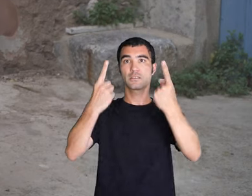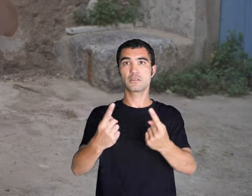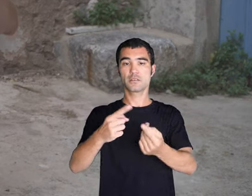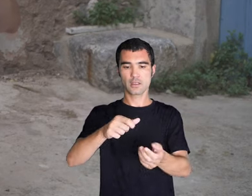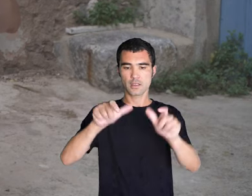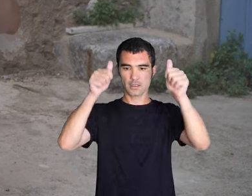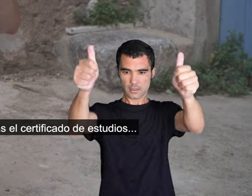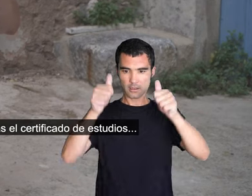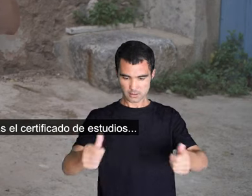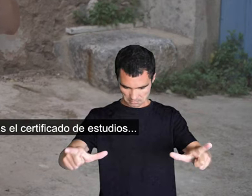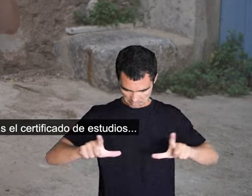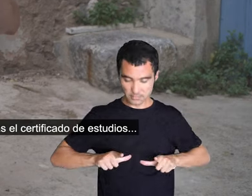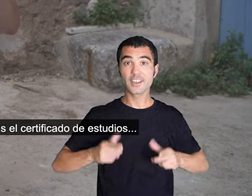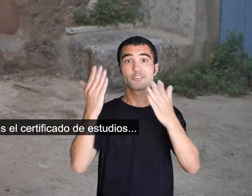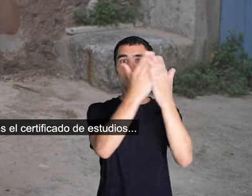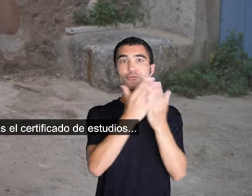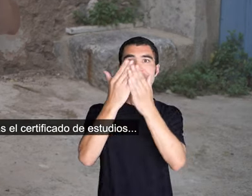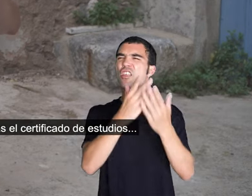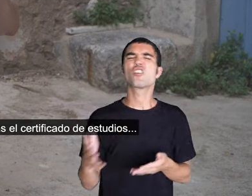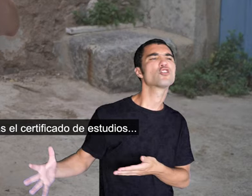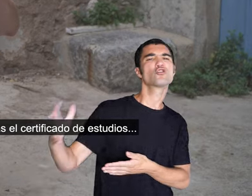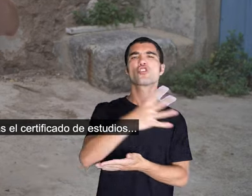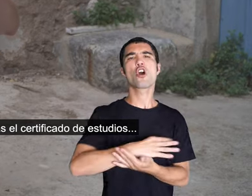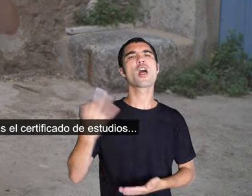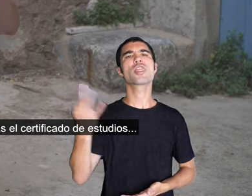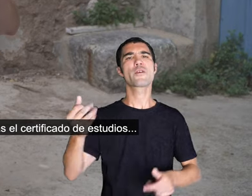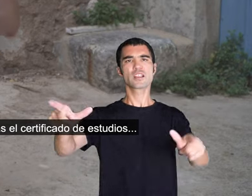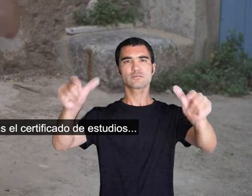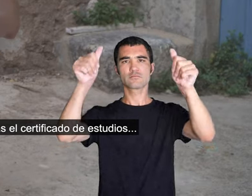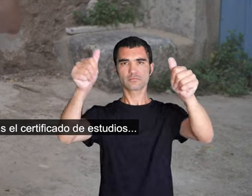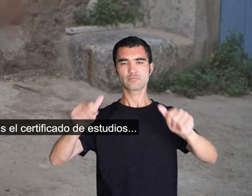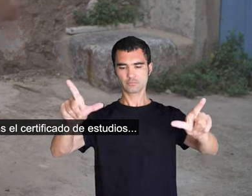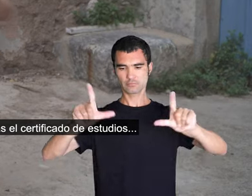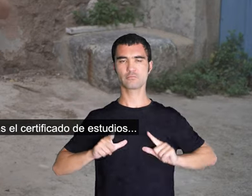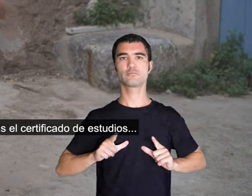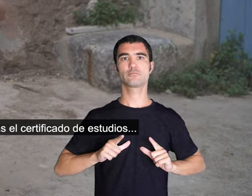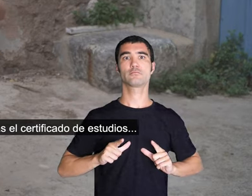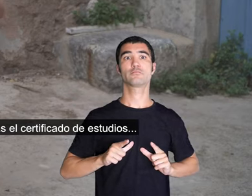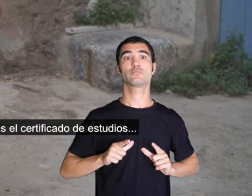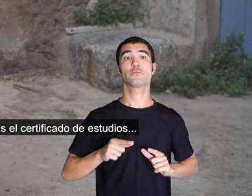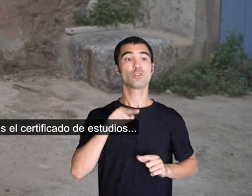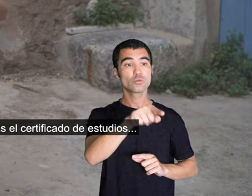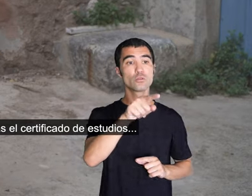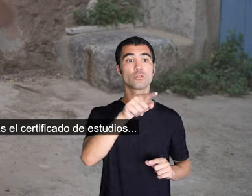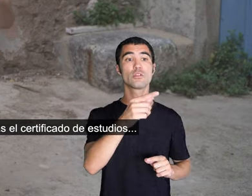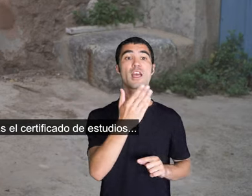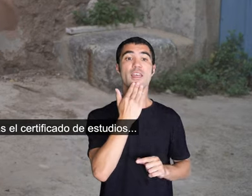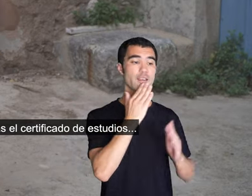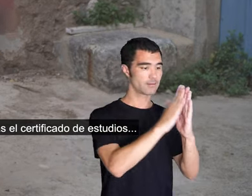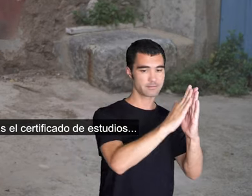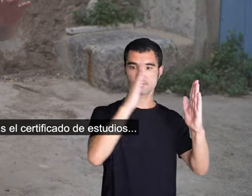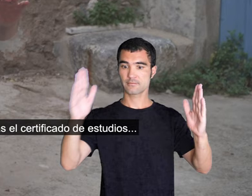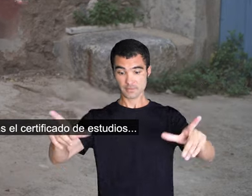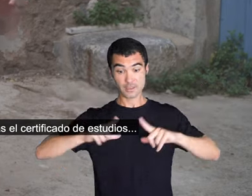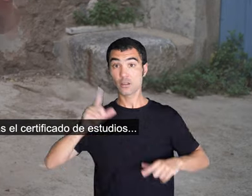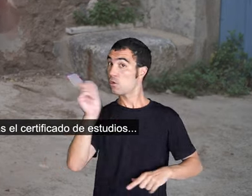el certificat d'estudis. Que havien de tenir tothom el certificat d'estudis. Mm. Que si de tal fetge no tenies el certificat d'estudis... No podies anar a fer no feina. No